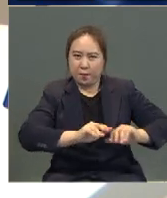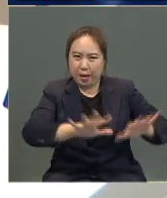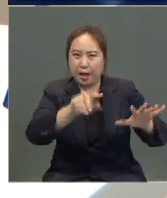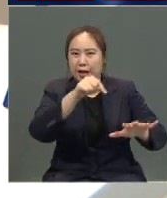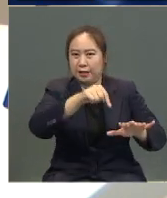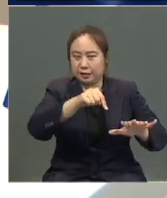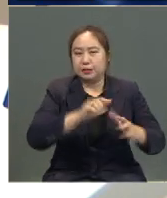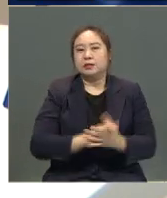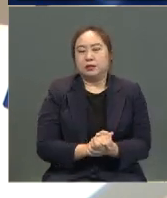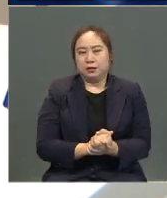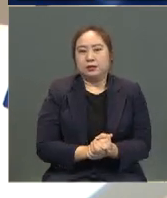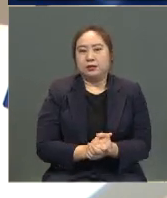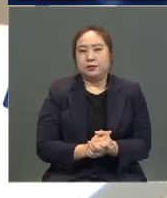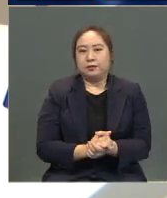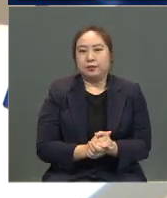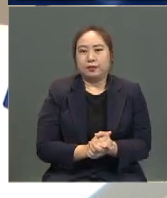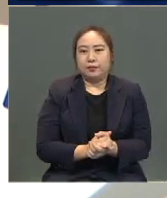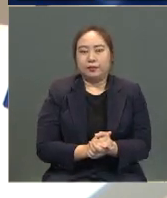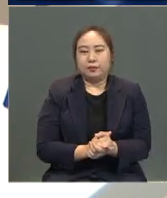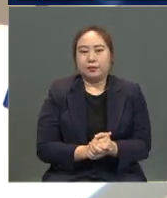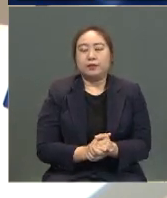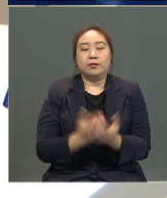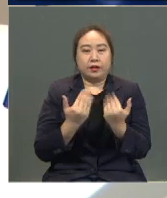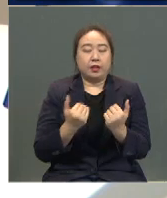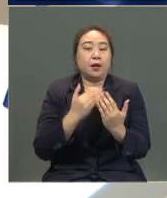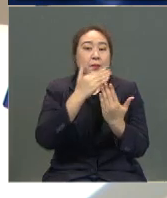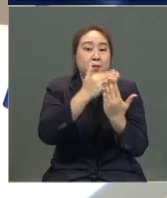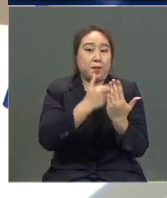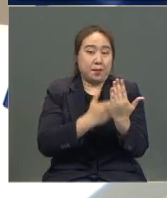ที่คาดว่าจะลดลงอย่างรุนแรงจากผลกระทบของการระบาดโรคติดเชื้อไวรัสโคโรนา2019ซึ่งมาตรการดังกล่าวต้องมีการดำเนินการอย่างเร่งด่วนเพื่อป้องกันไม่ให้ภาคธุรกิจเกิดสภาวะการขาดสภาพคล่องหรือติดรัฐชำระหนี้และอาจส่งผลกับฐานะทางการเงินและการทำหน้าที่